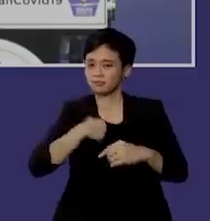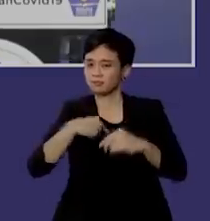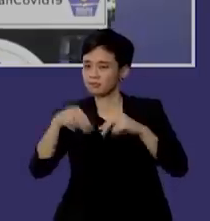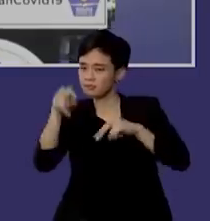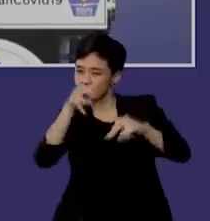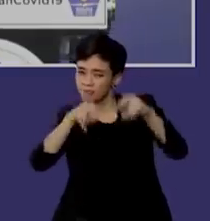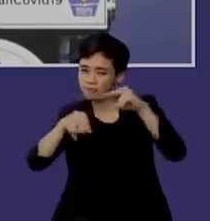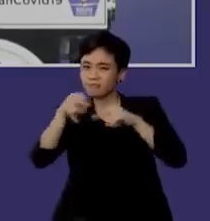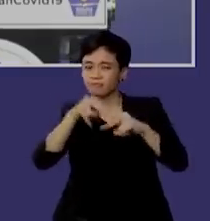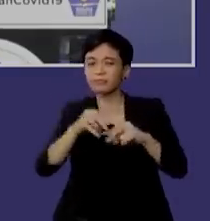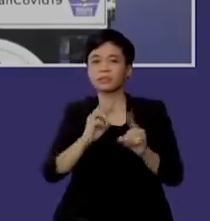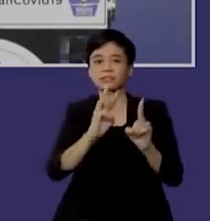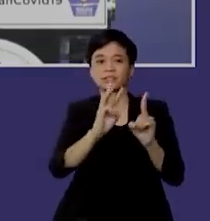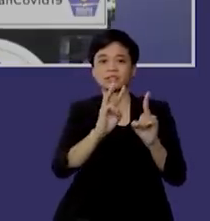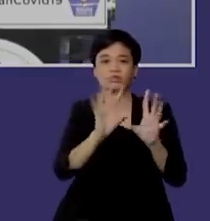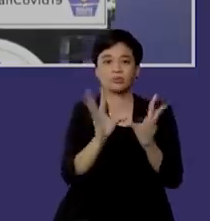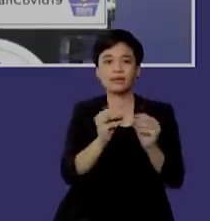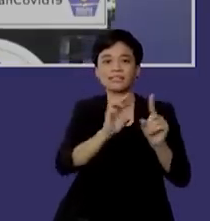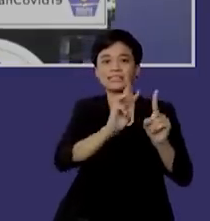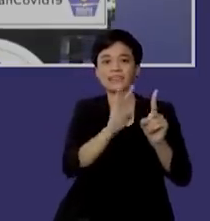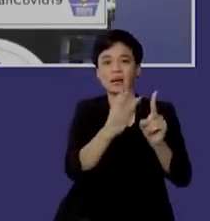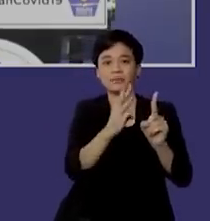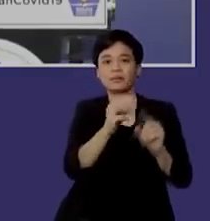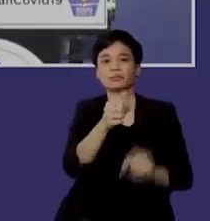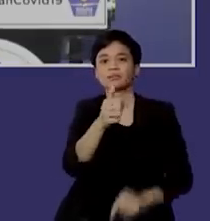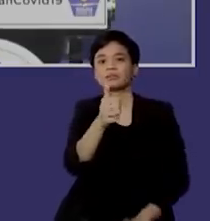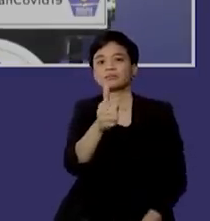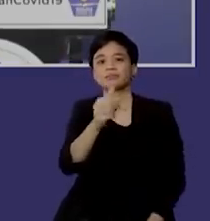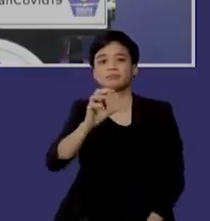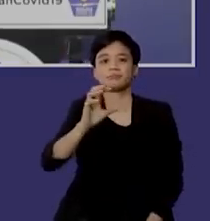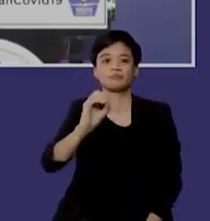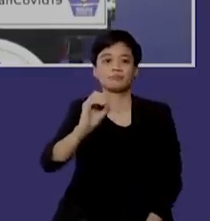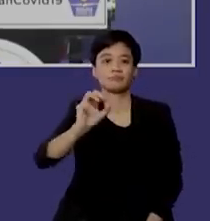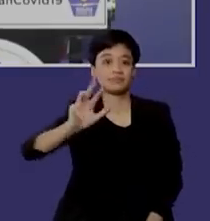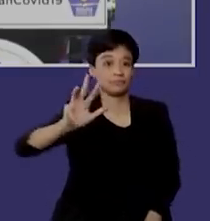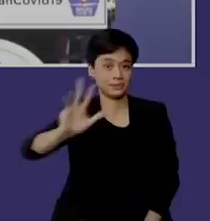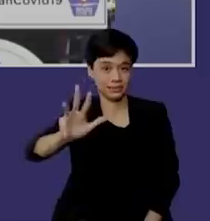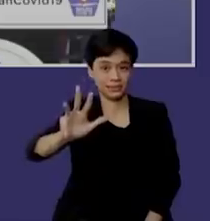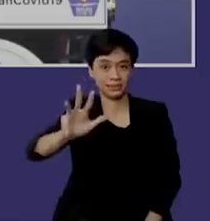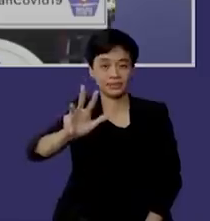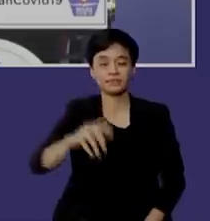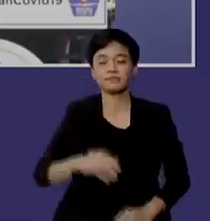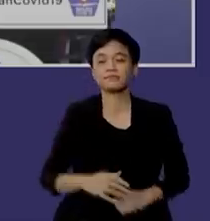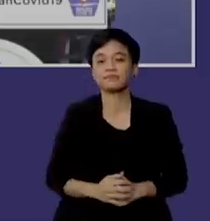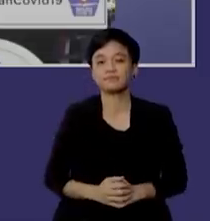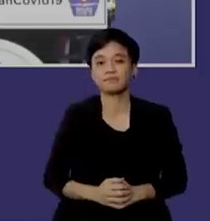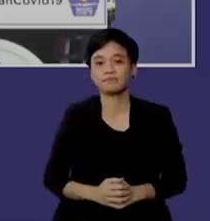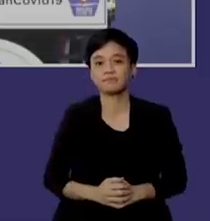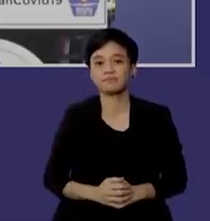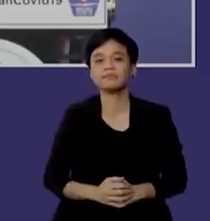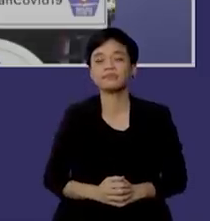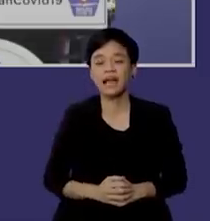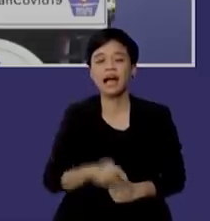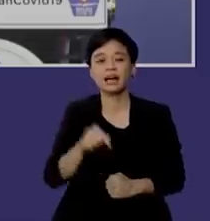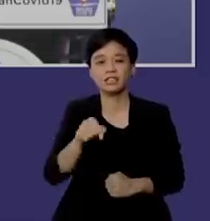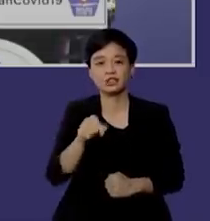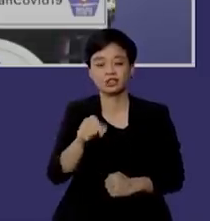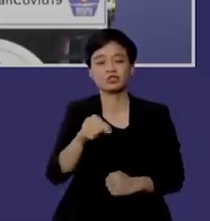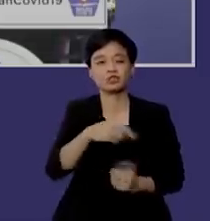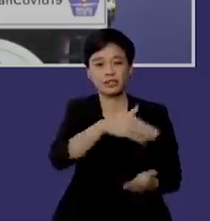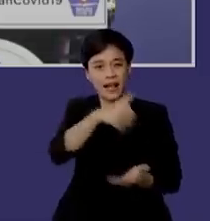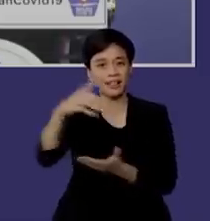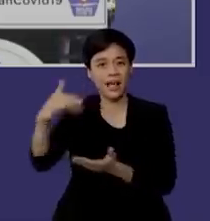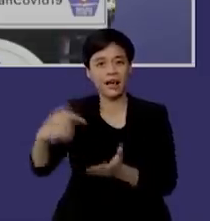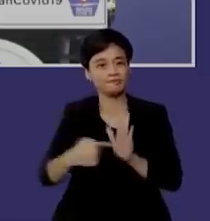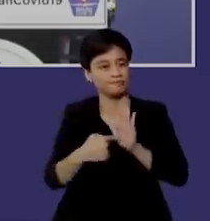ketat sebanyak 13697 Rang saudara-saudara inilah kinerja data kita